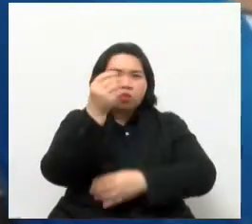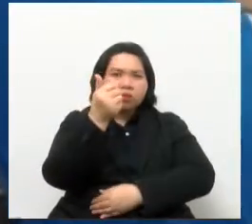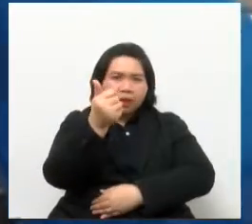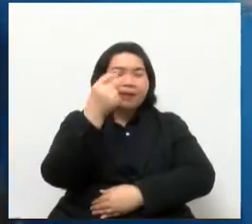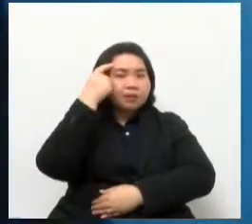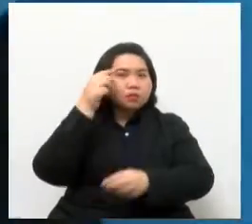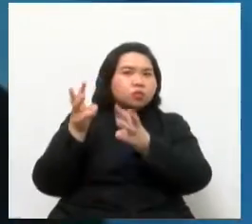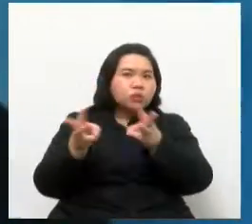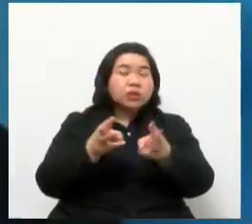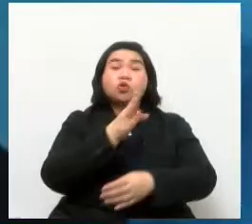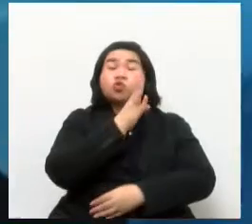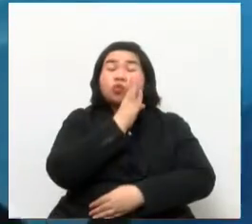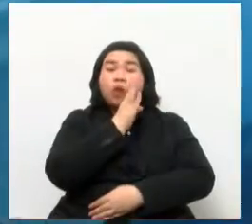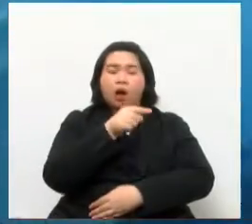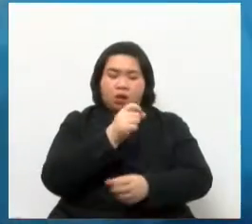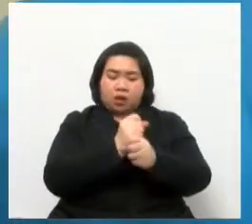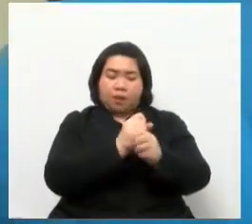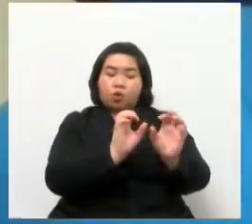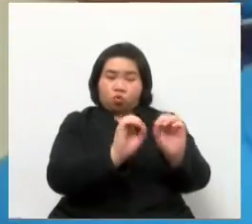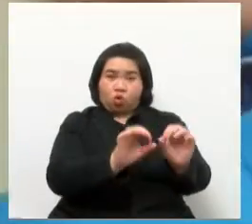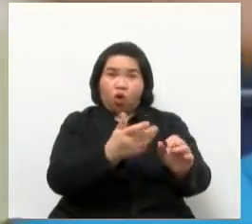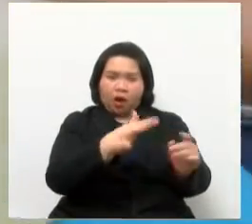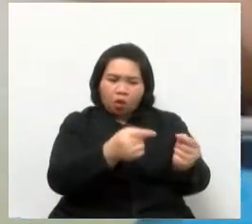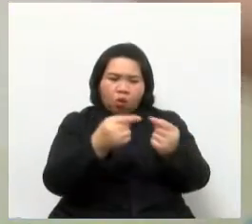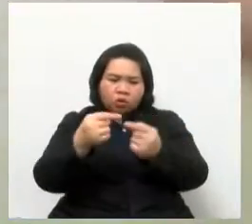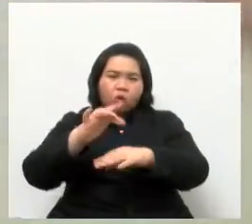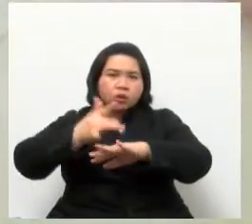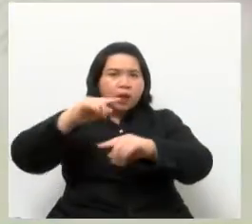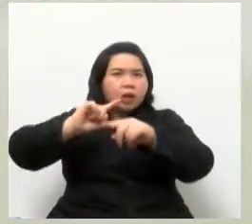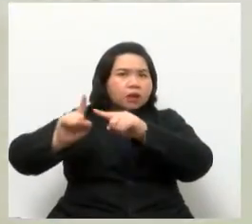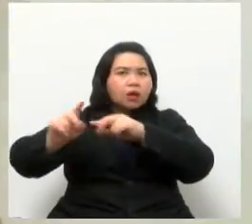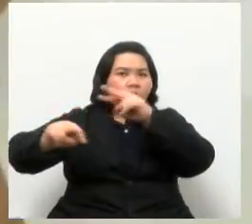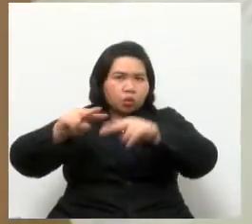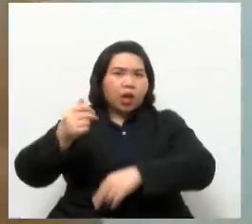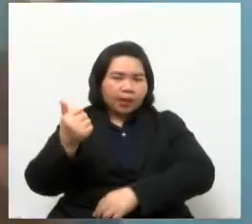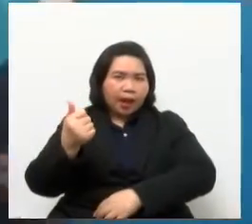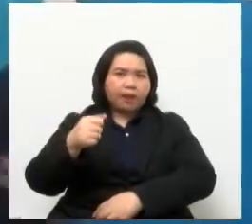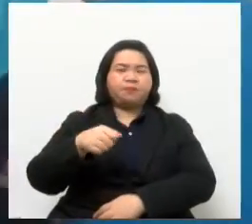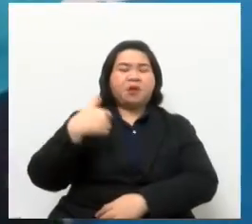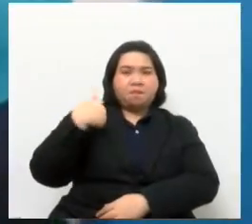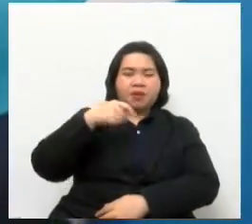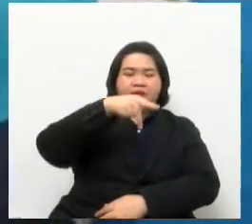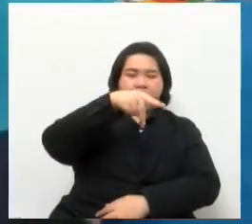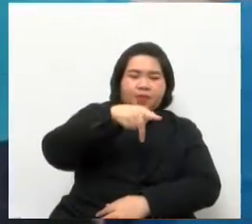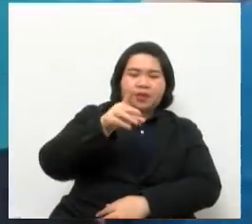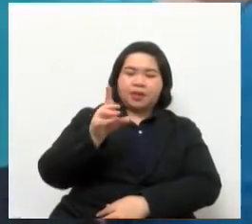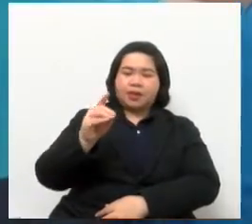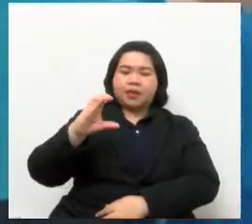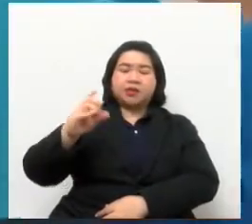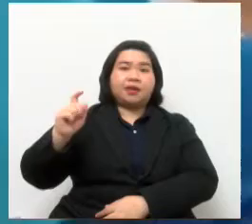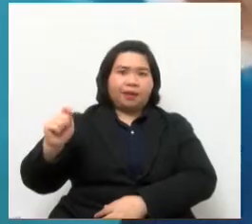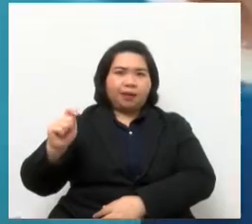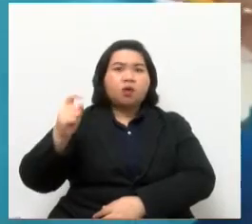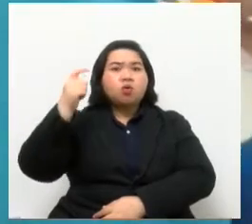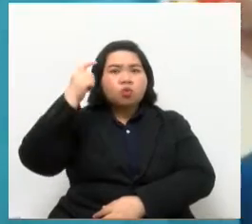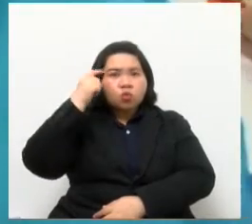ณาการในการบริหารจัดการศึกษาโดยกระบวนการ PDCA เพื่อสร้างการรับรู้ให้